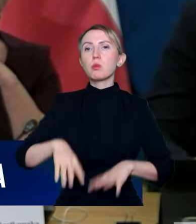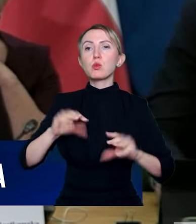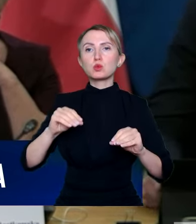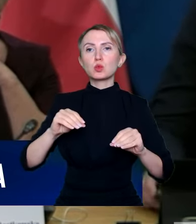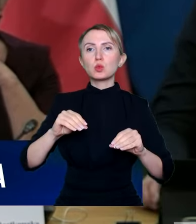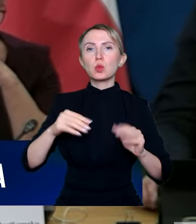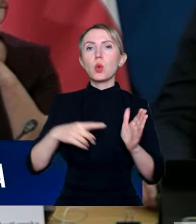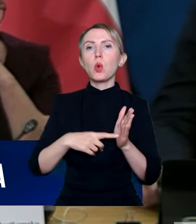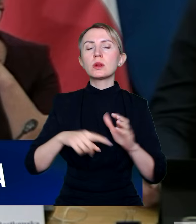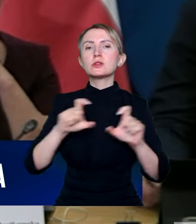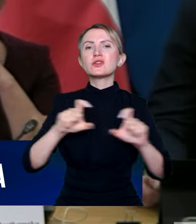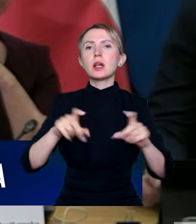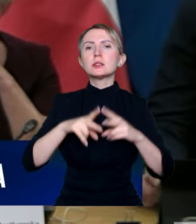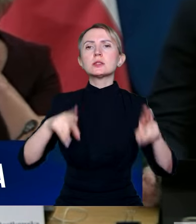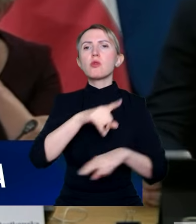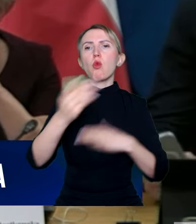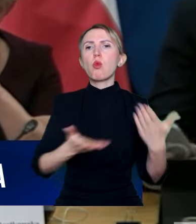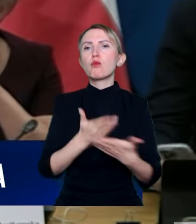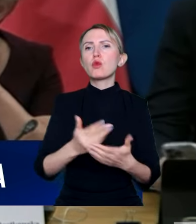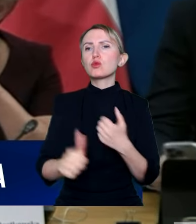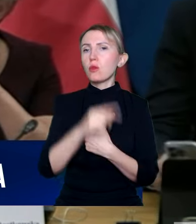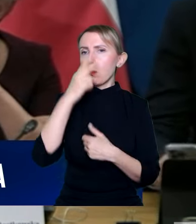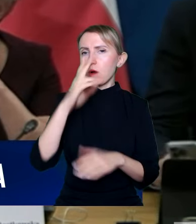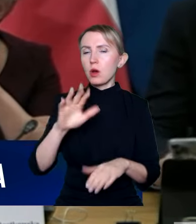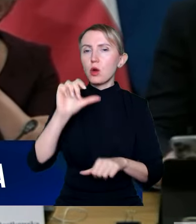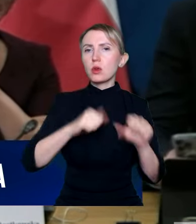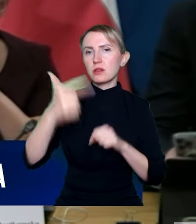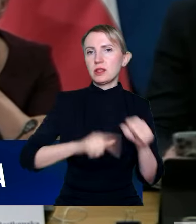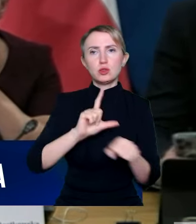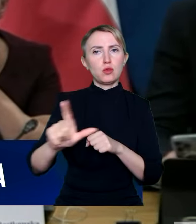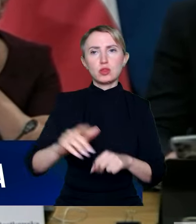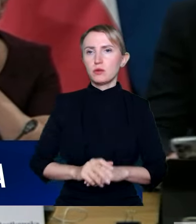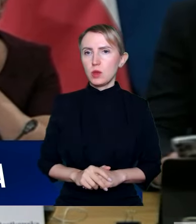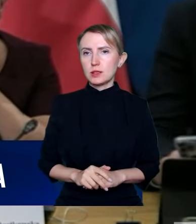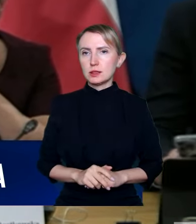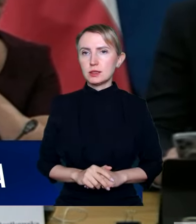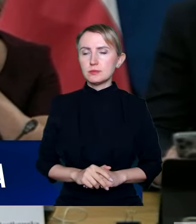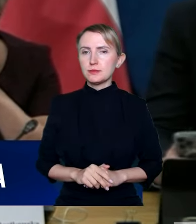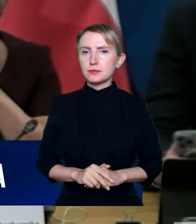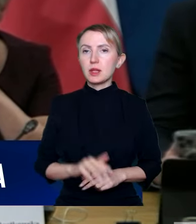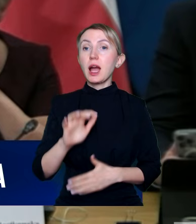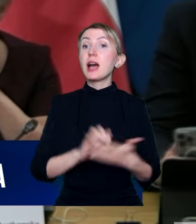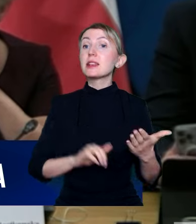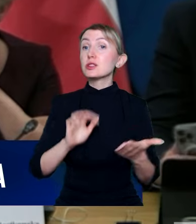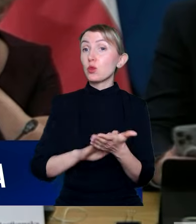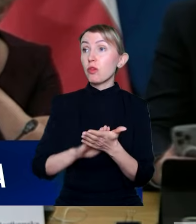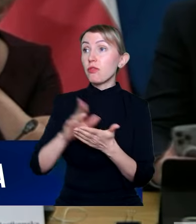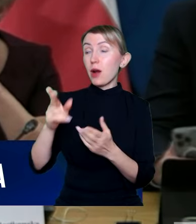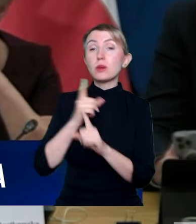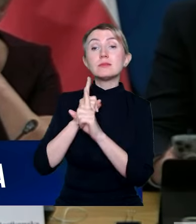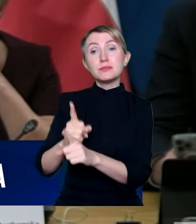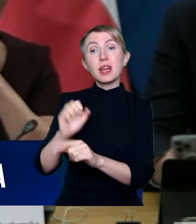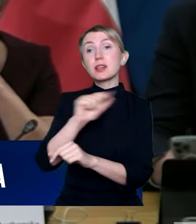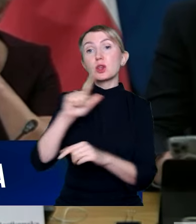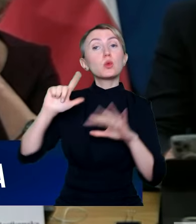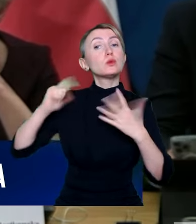jest czasookres, nawet w waszym wniosku dowodowym, pokazujecie rok 2012. Treść uchwały, jak i artykuł 7